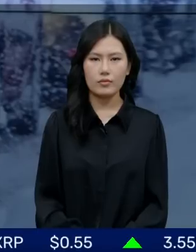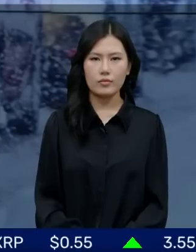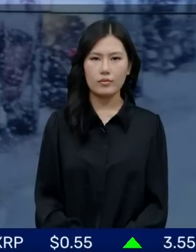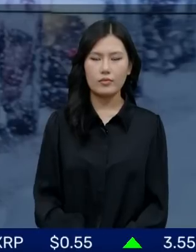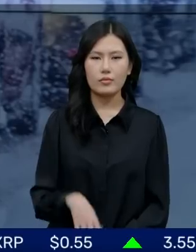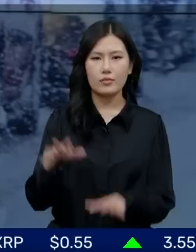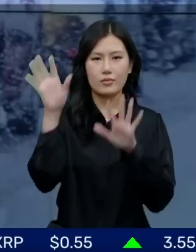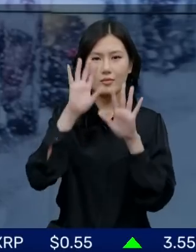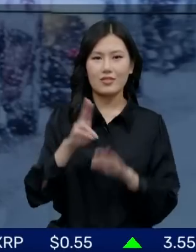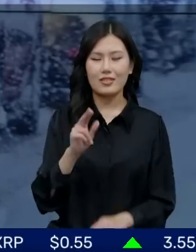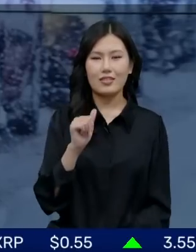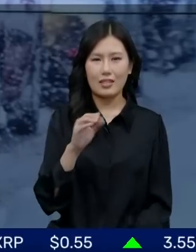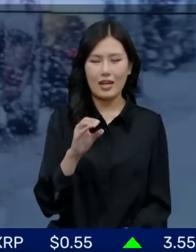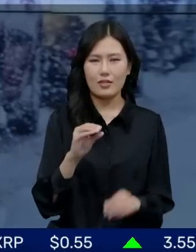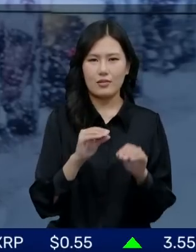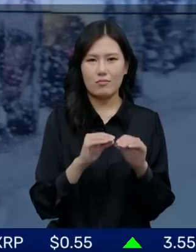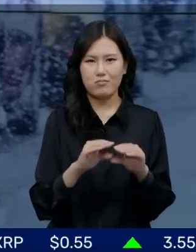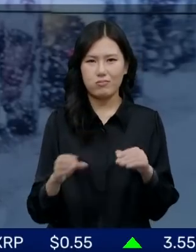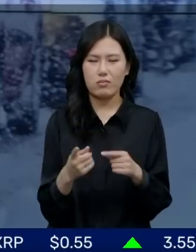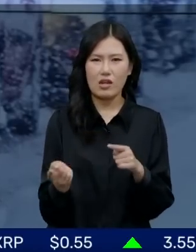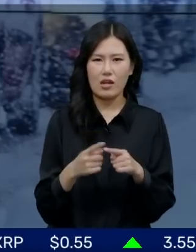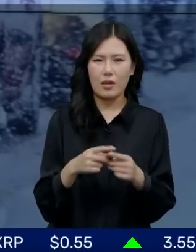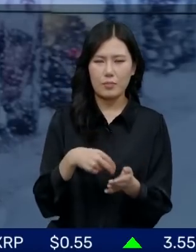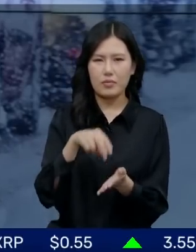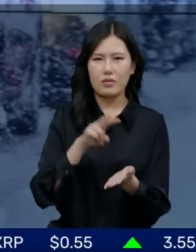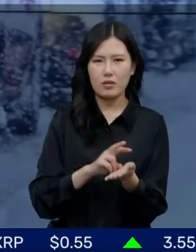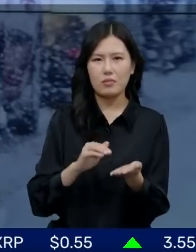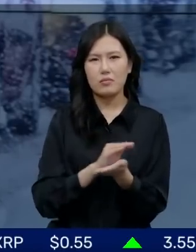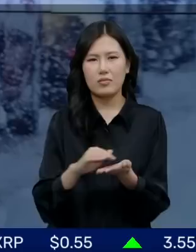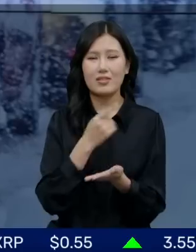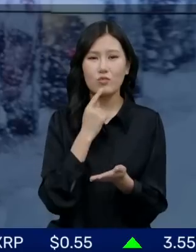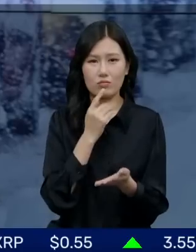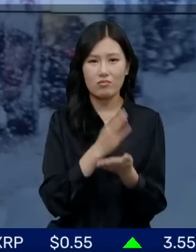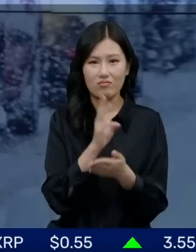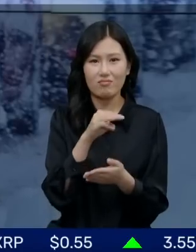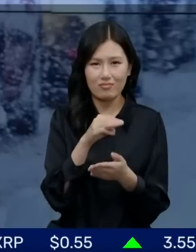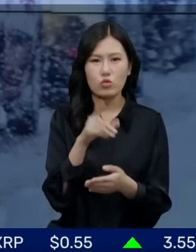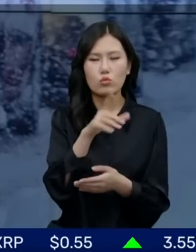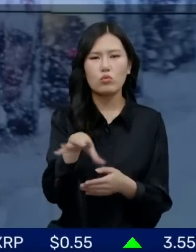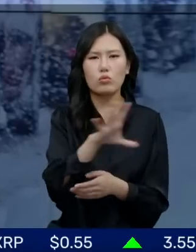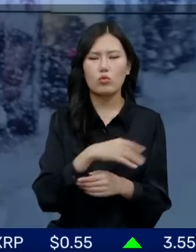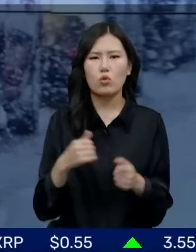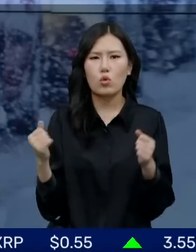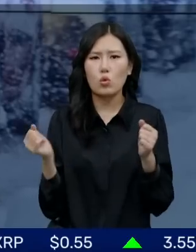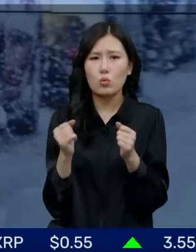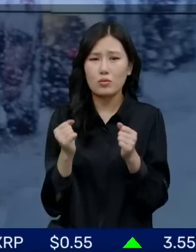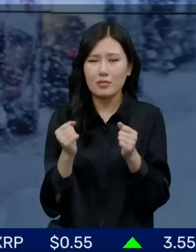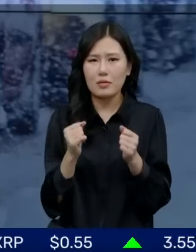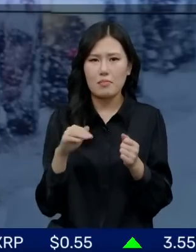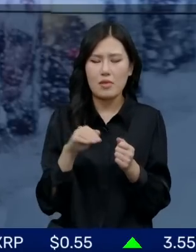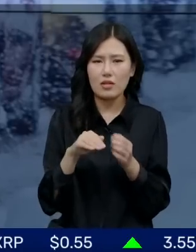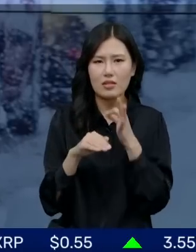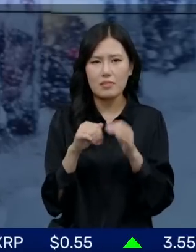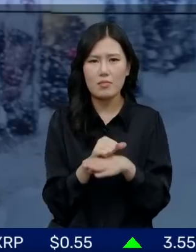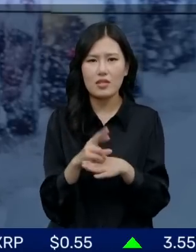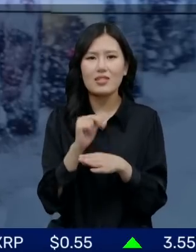цаас орж халтрага гуйлга ихтэй байгаа энэ цаг үед үзэгч та бүхэнд автомашина өвөлд бэлтгэх багахан зөвлөгөөг өгөхөөр бэлтгэлээ.